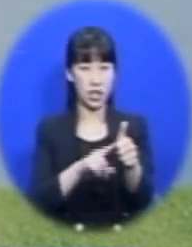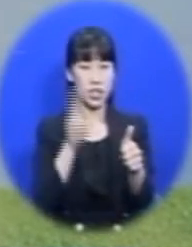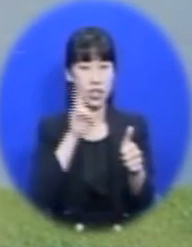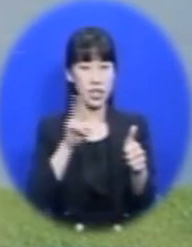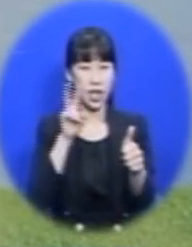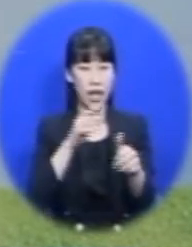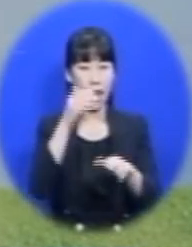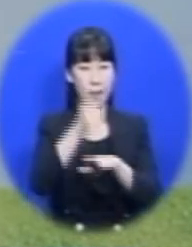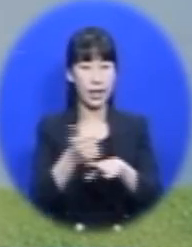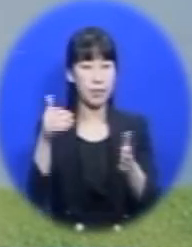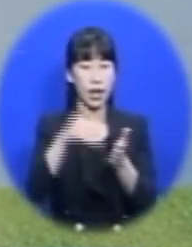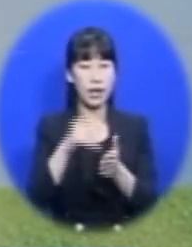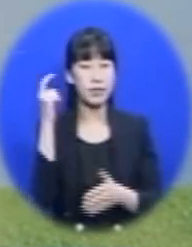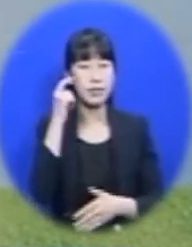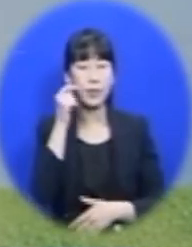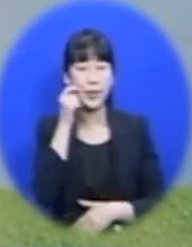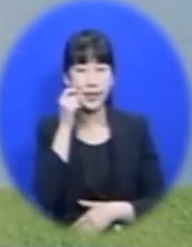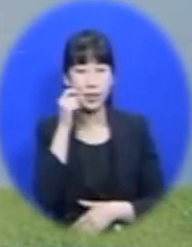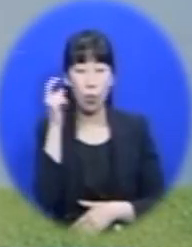듣지 못했다고 그럽니다.